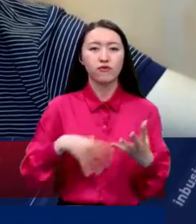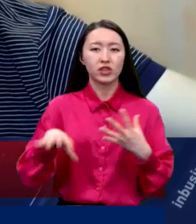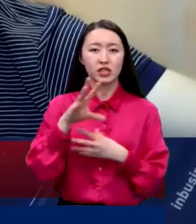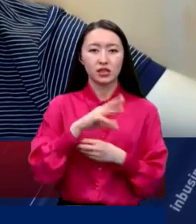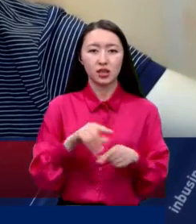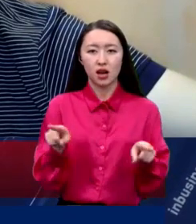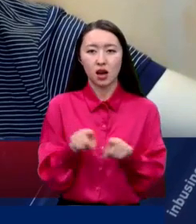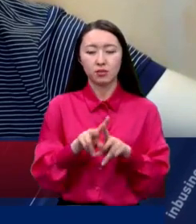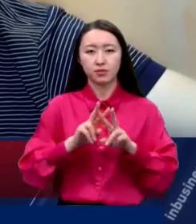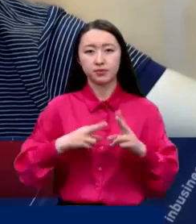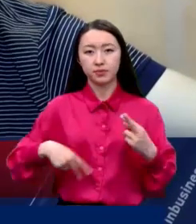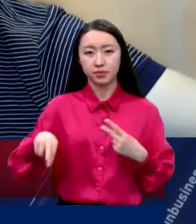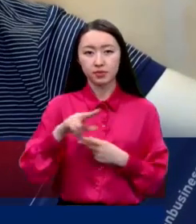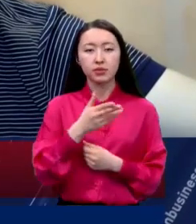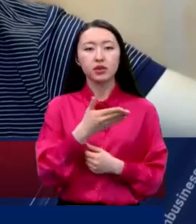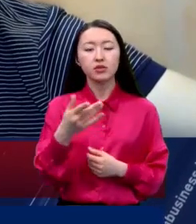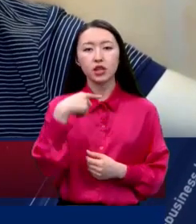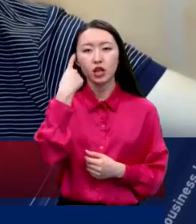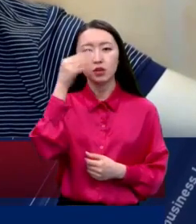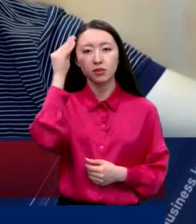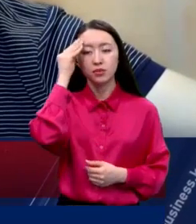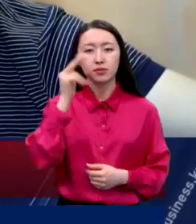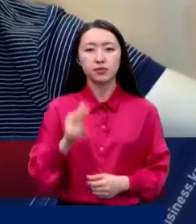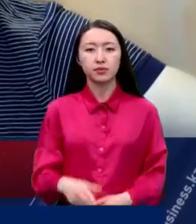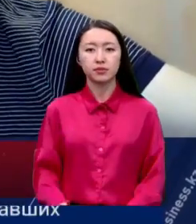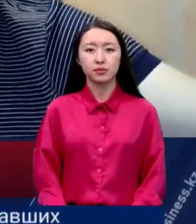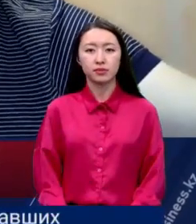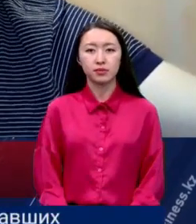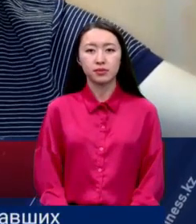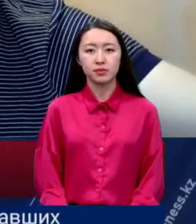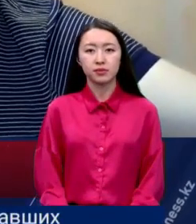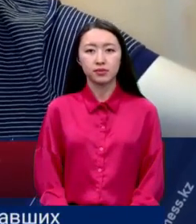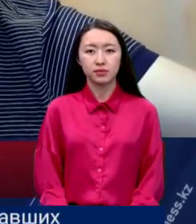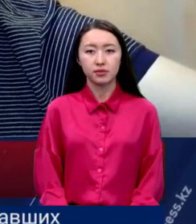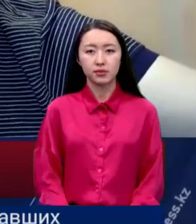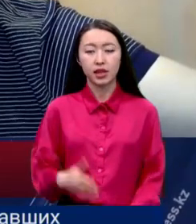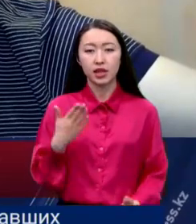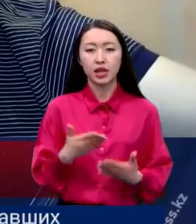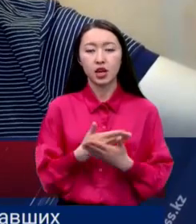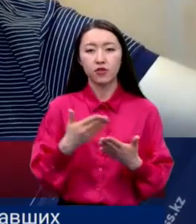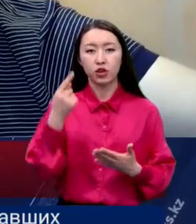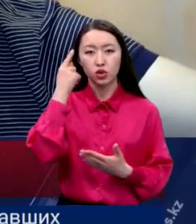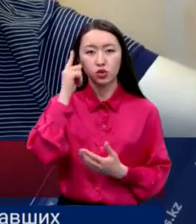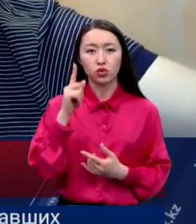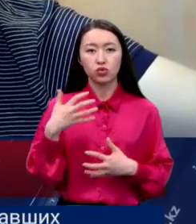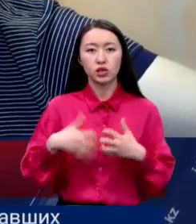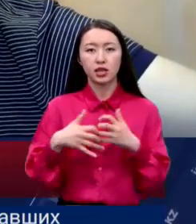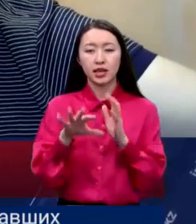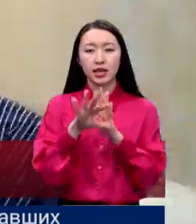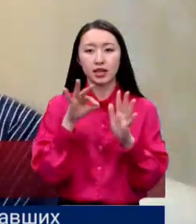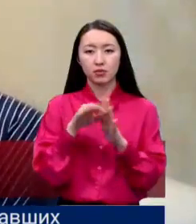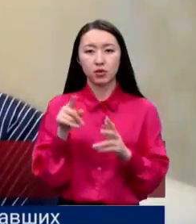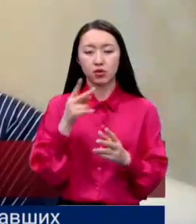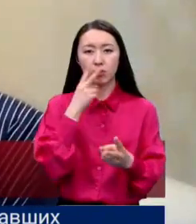же задачи. Вот вам лично так не кажется? Ну, если вы думаете, что у среднего избирателя так разбегаются